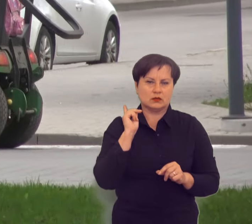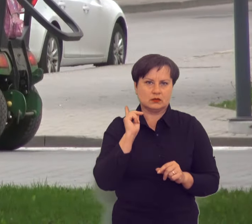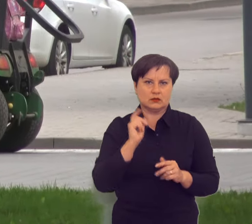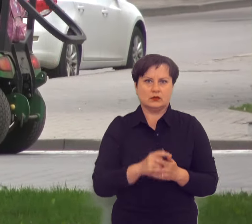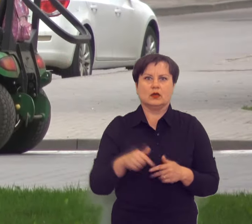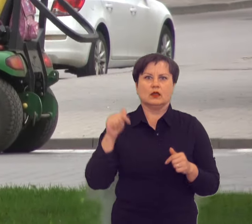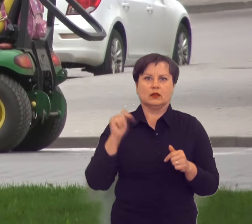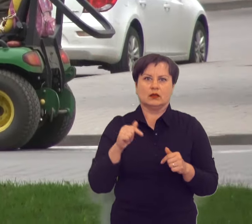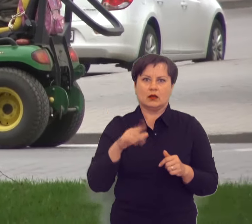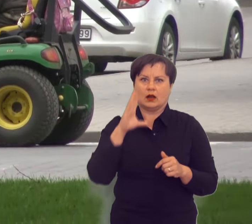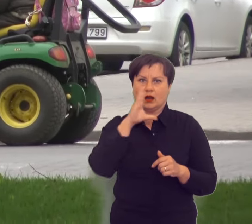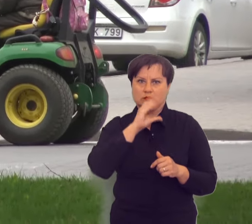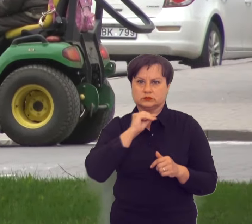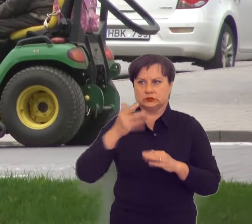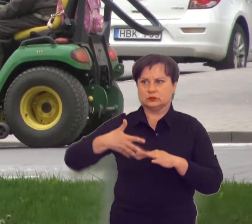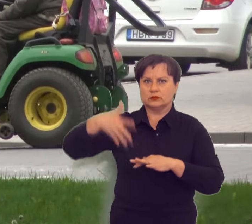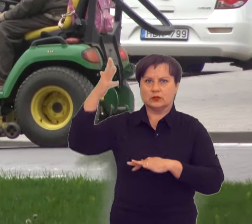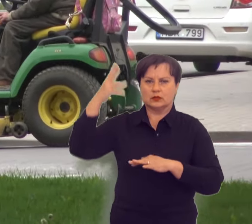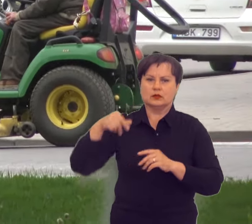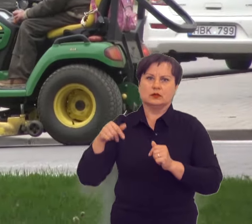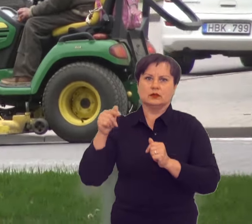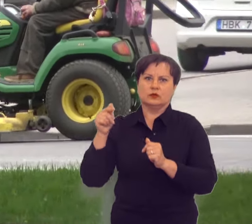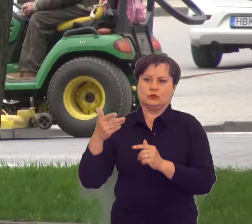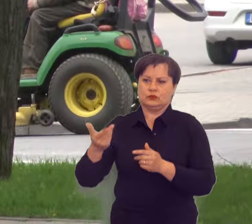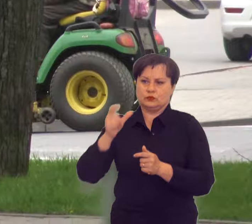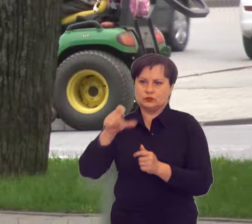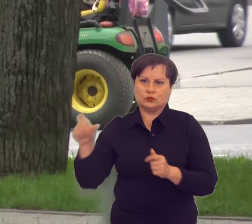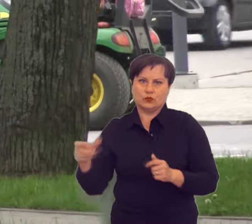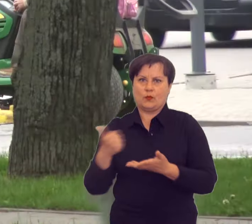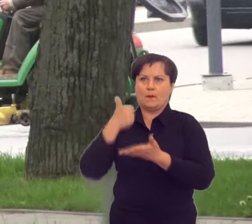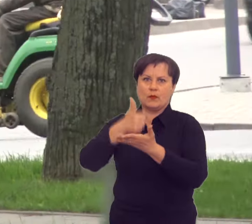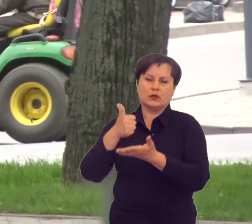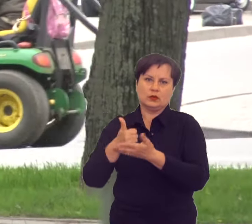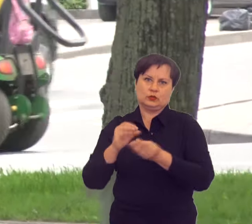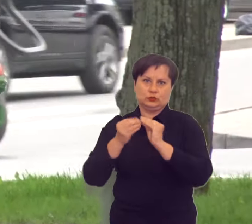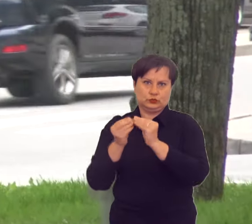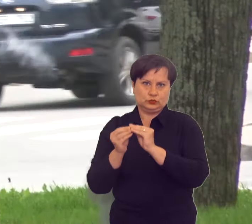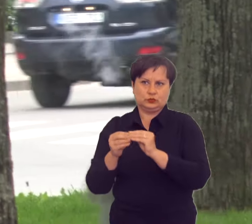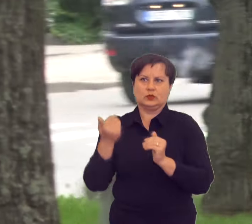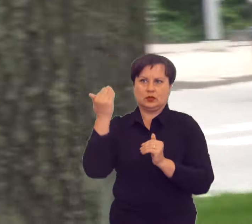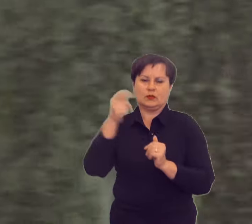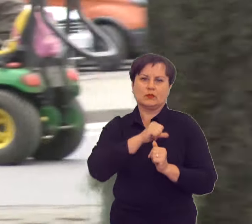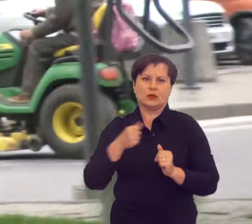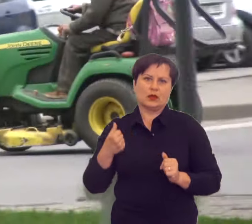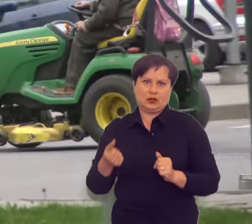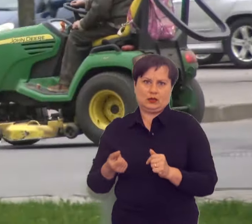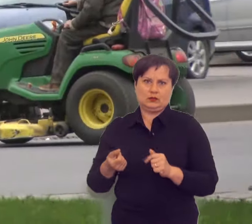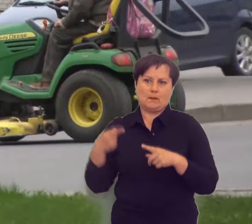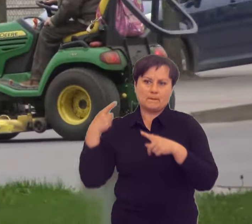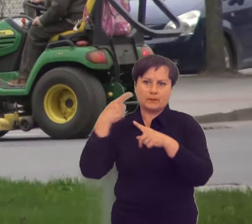sotės šituo klausimu. Kol kas tikrai pavyksta su daugiabučių gyventojais, su pirmininkais tikrai susitarti, kad ir jie